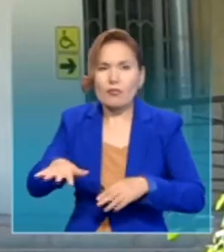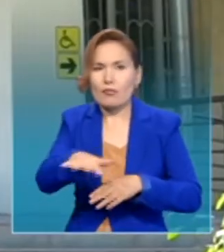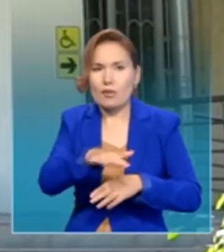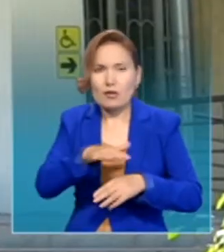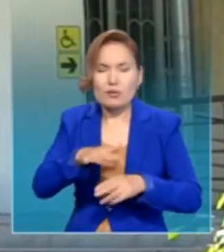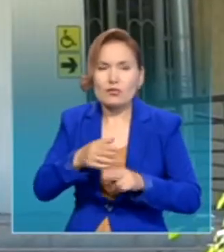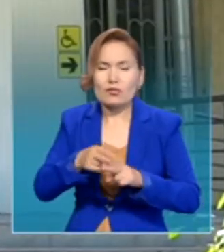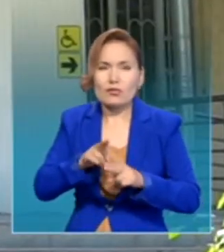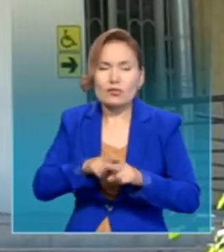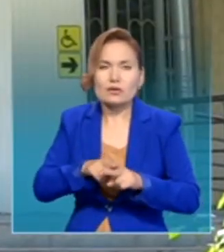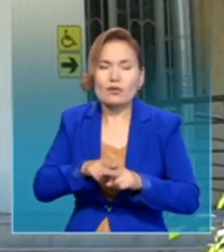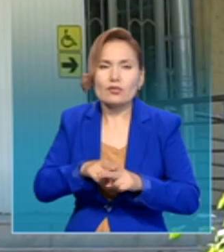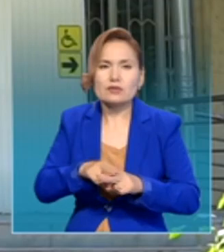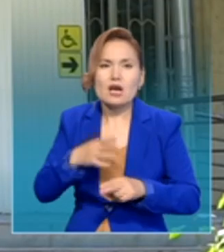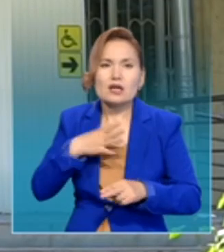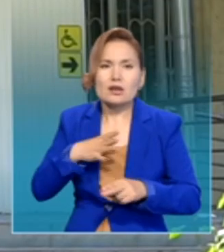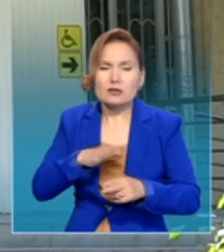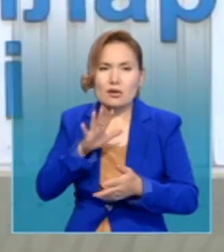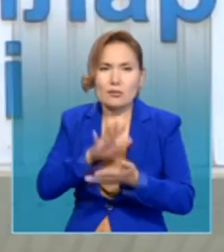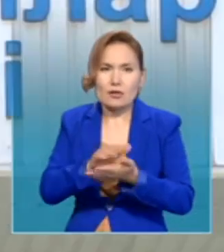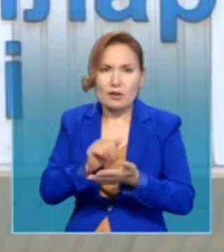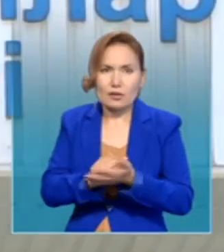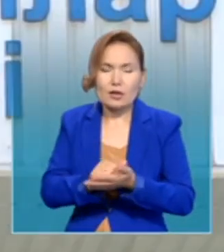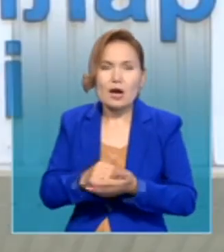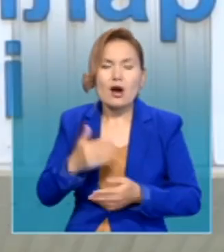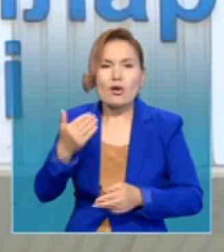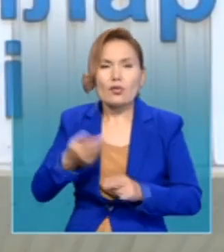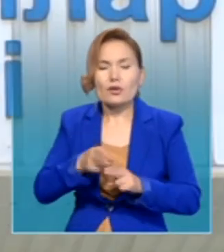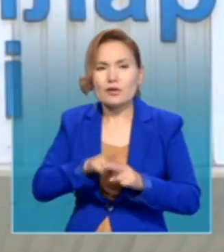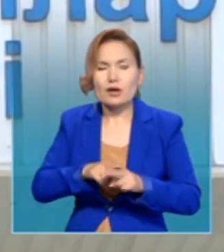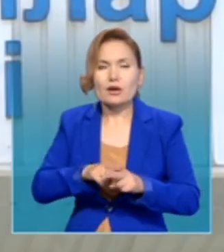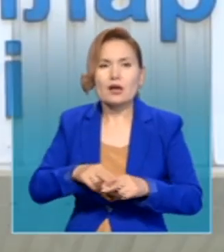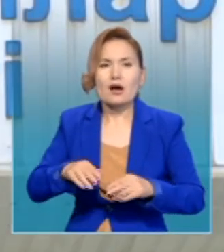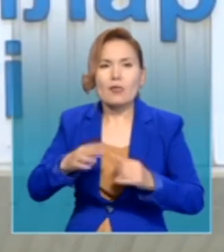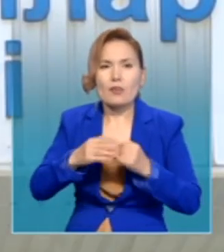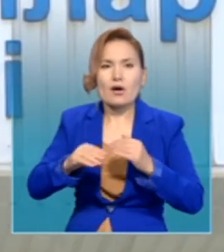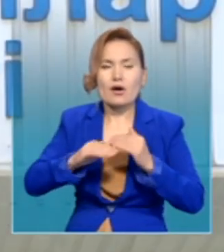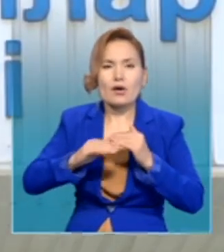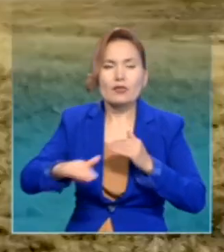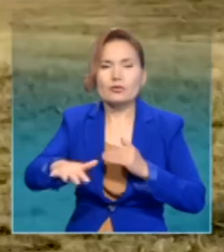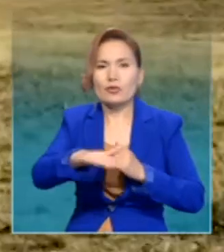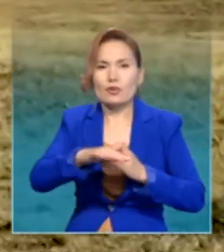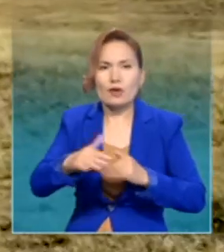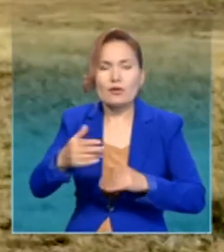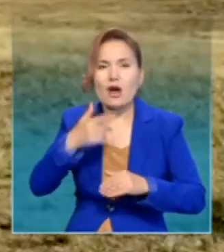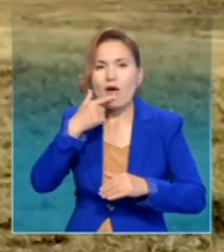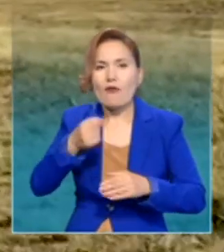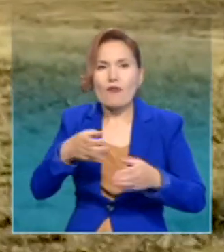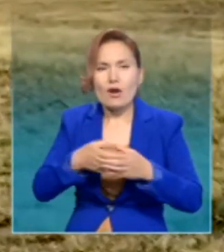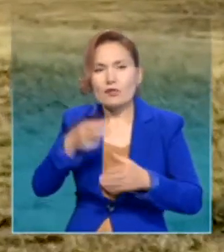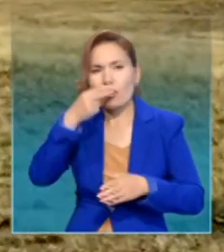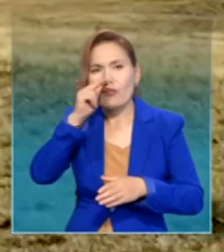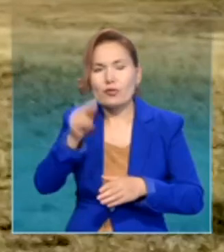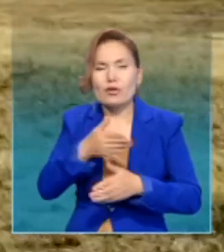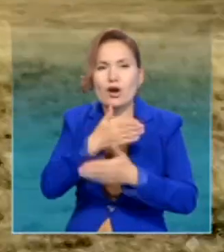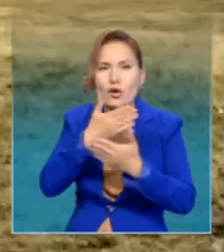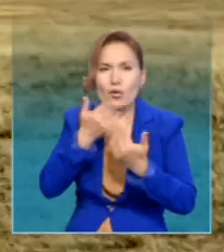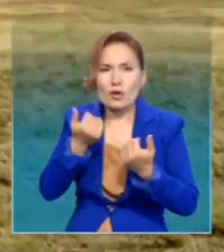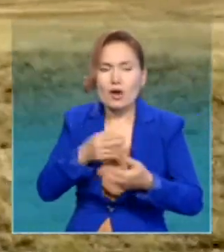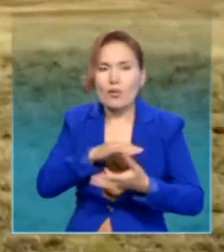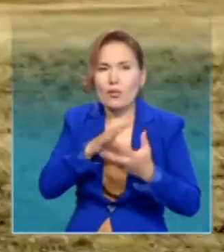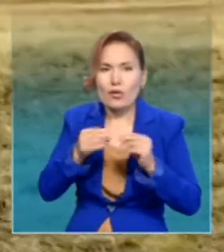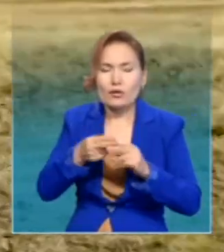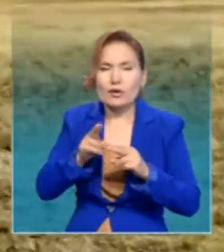Ал облыстық төтенше жағдайлар департаменті өкілдерінің айтуынша, өрістегі өртке олардың еш қатысы жоқ. Дала өрті әйнек қалдықтарының